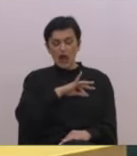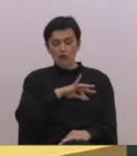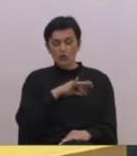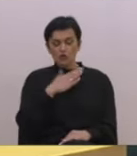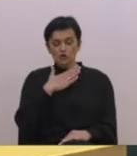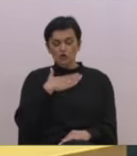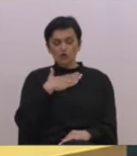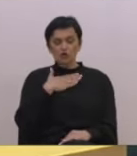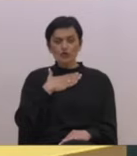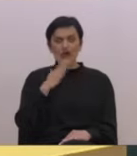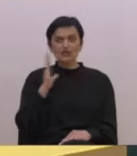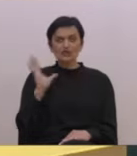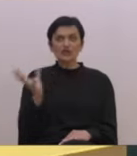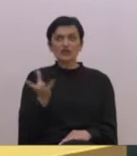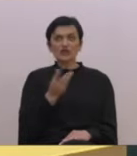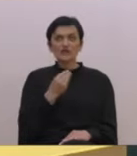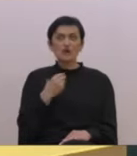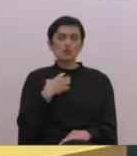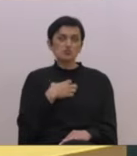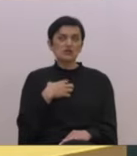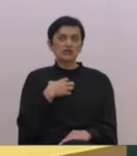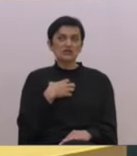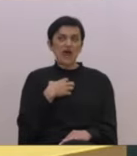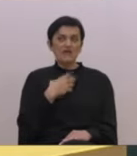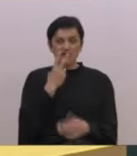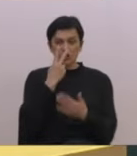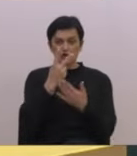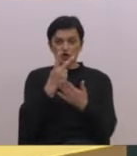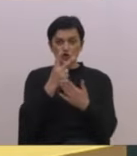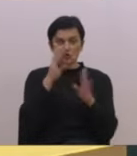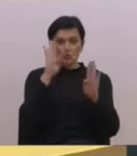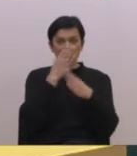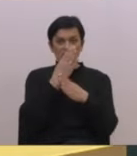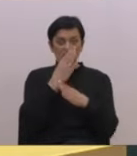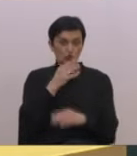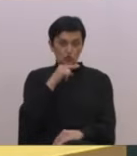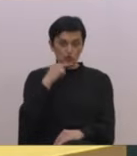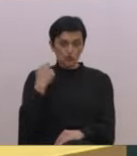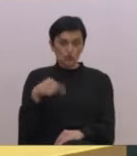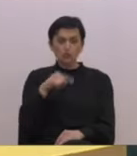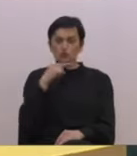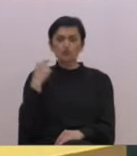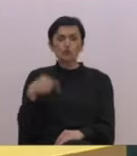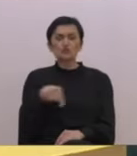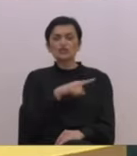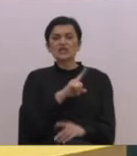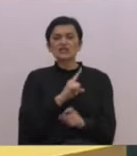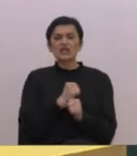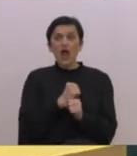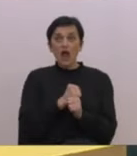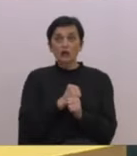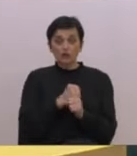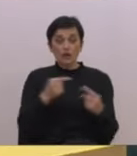ჩვენი ყველას თავარი ხილული მტერი რუსეთი. ანუ რუსეთი რას აკეთებს? რუსეთი ზუსტად